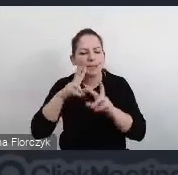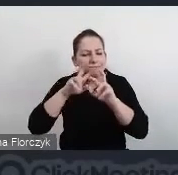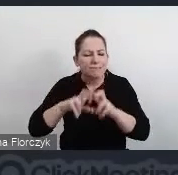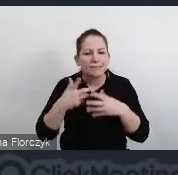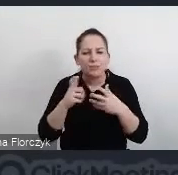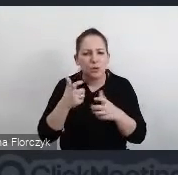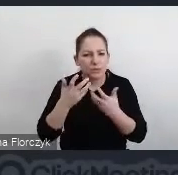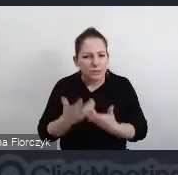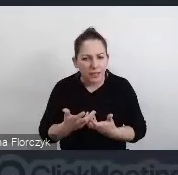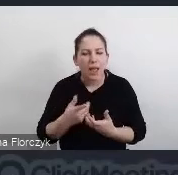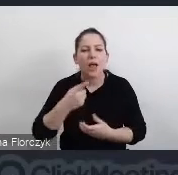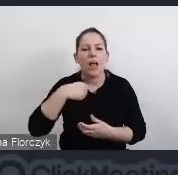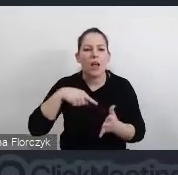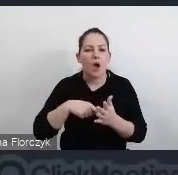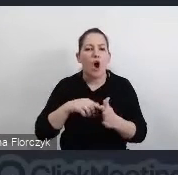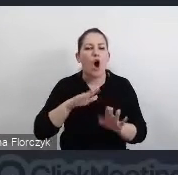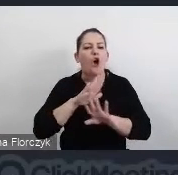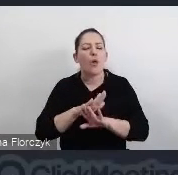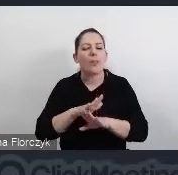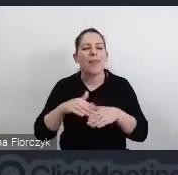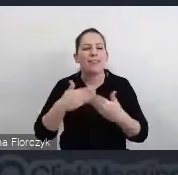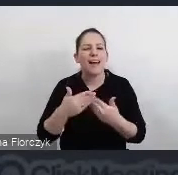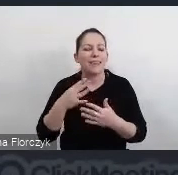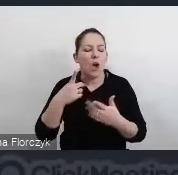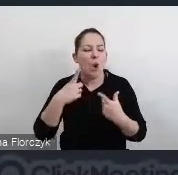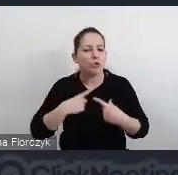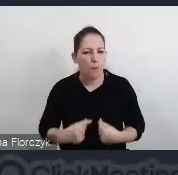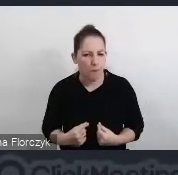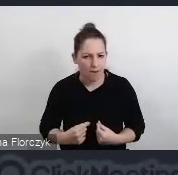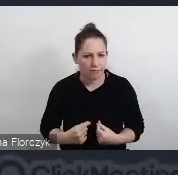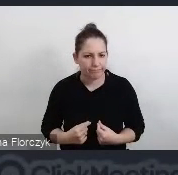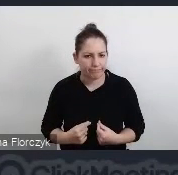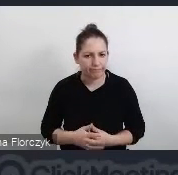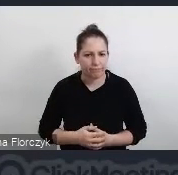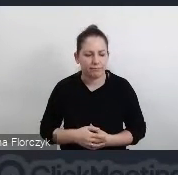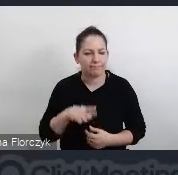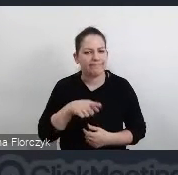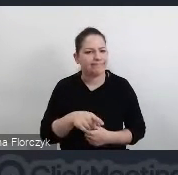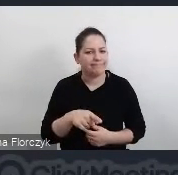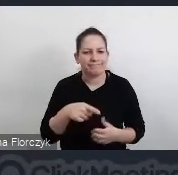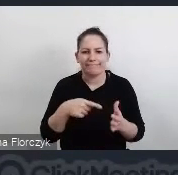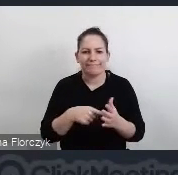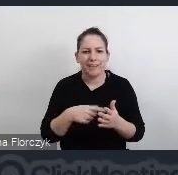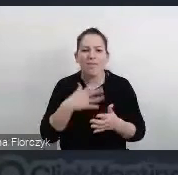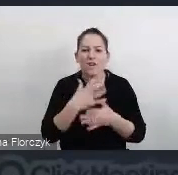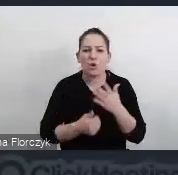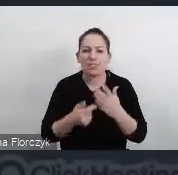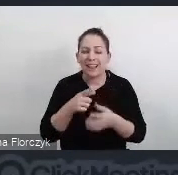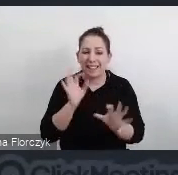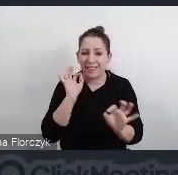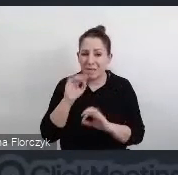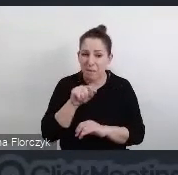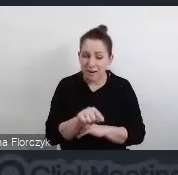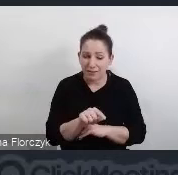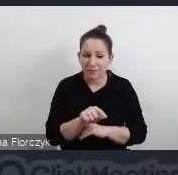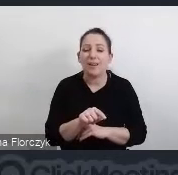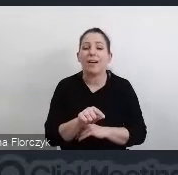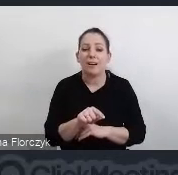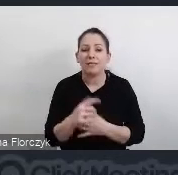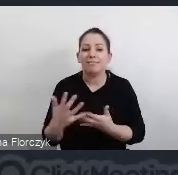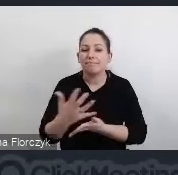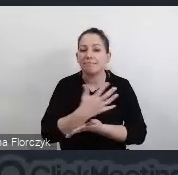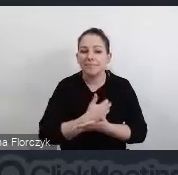to ochrona danych osobowych. I to ogranicza ogromnie wykorzystanie tych danych, które